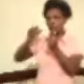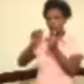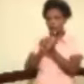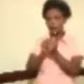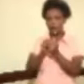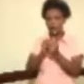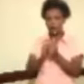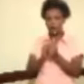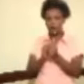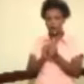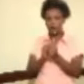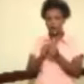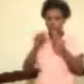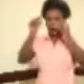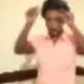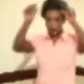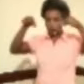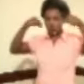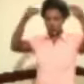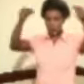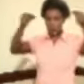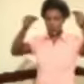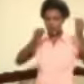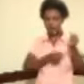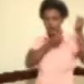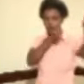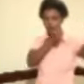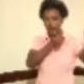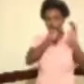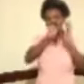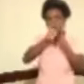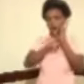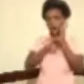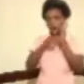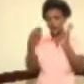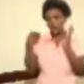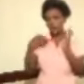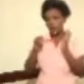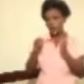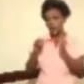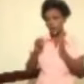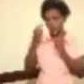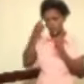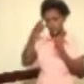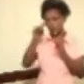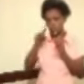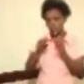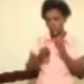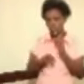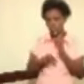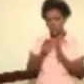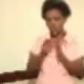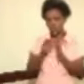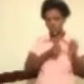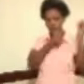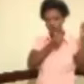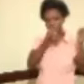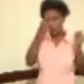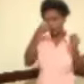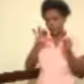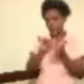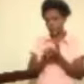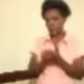gouvernement. Alors que gouvernement, c'est pouvoir exécutif et que l'État gagnait précisément pouvoir judiciaire, pouvoir